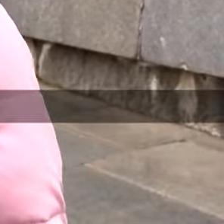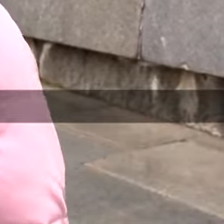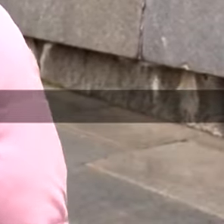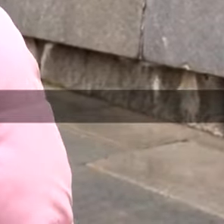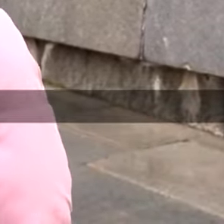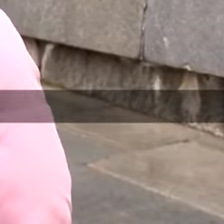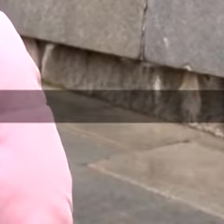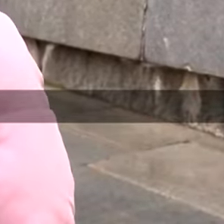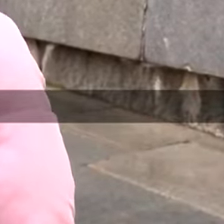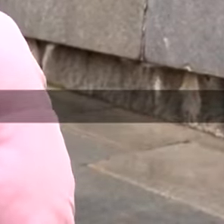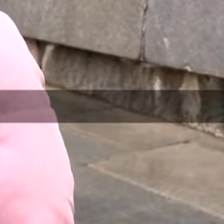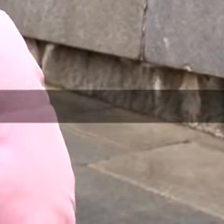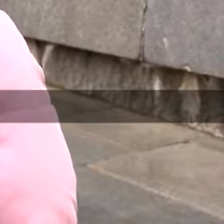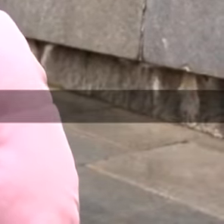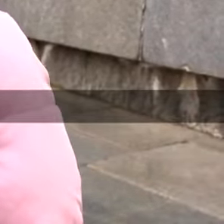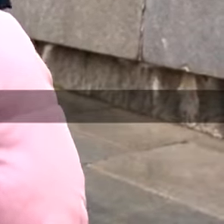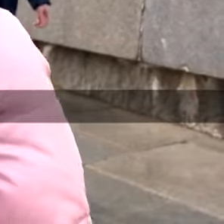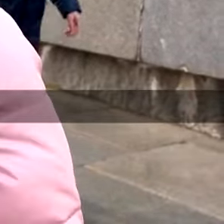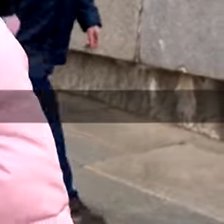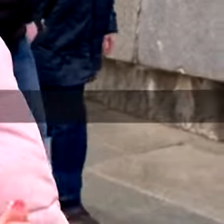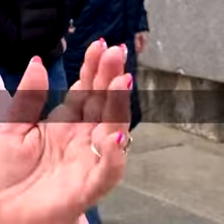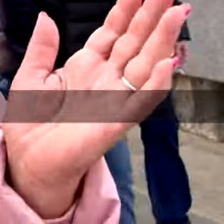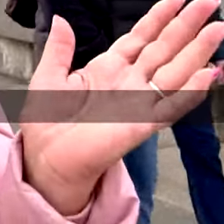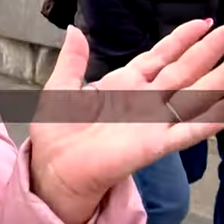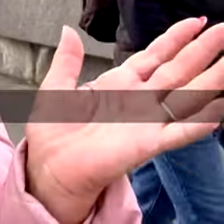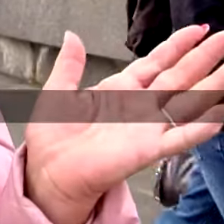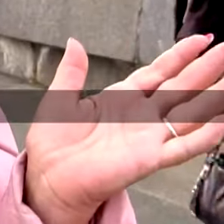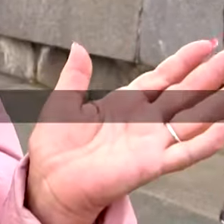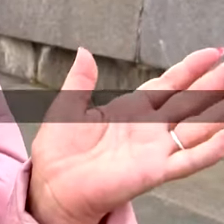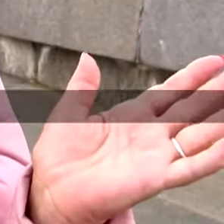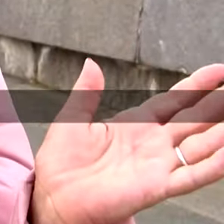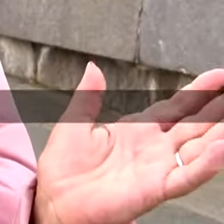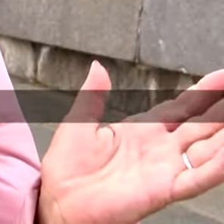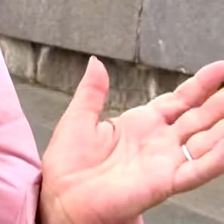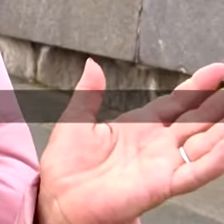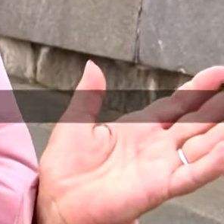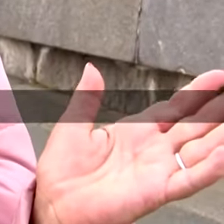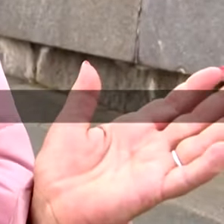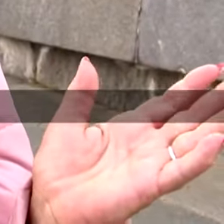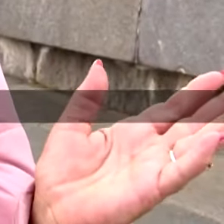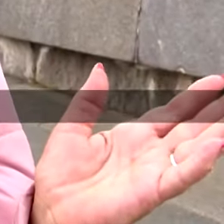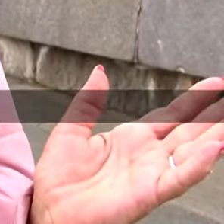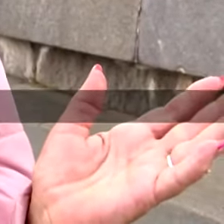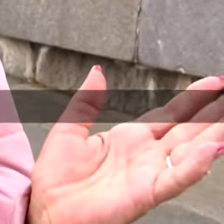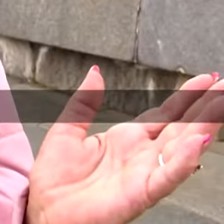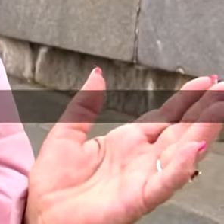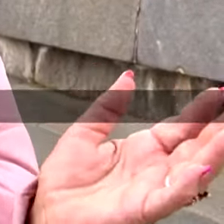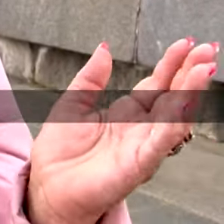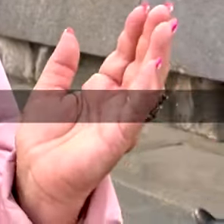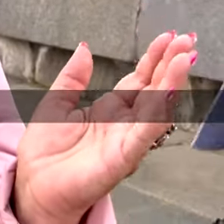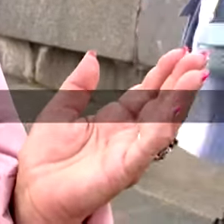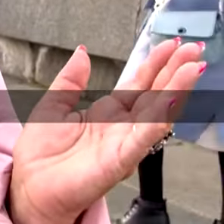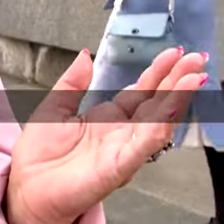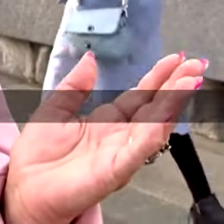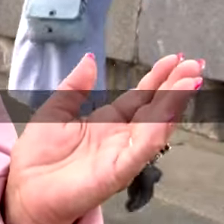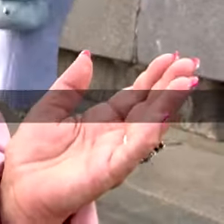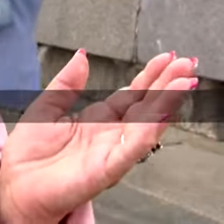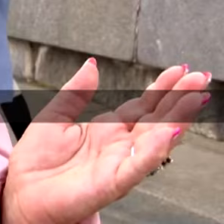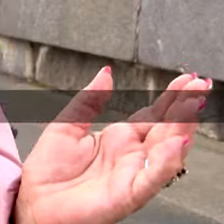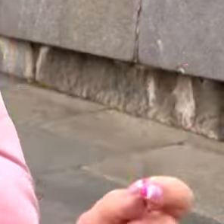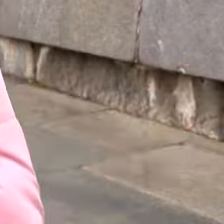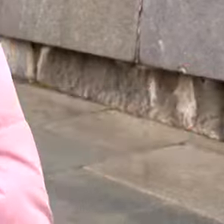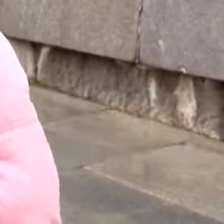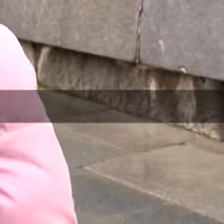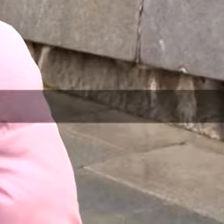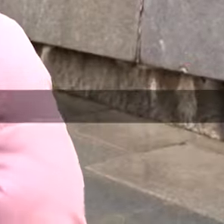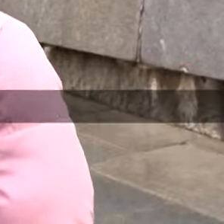можно гулять, нет дождя, и нас впереди ждет незабываемое посещение башни Сююмбике и